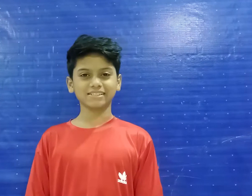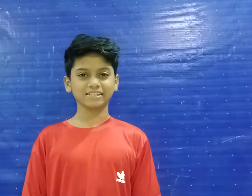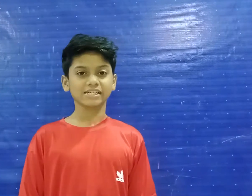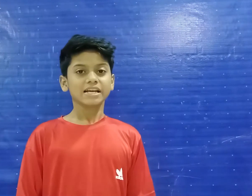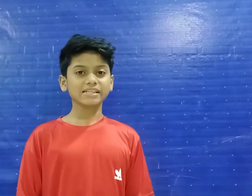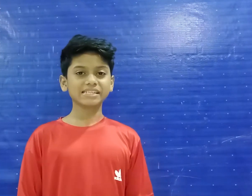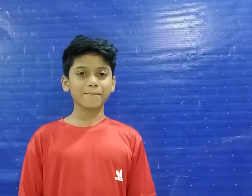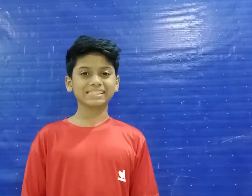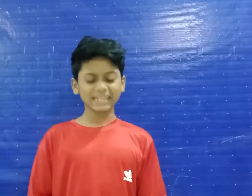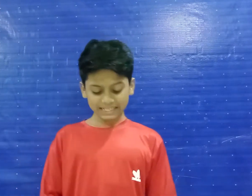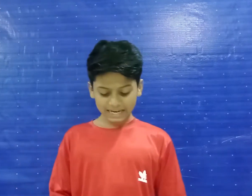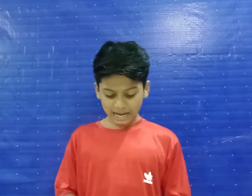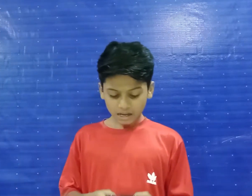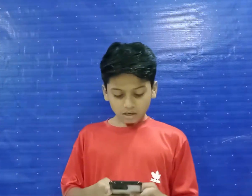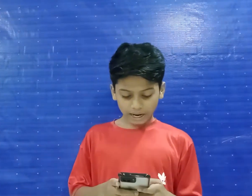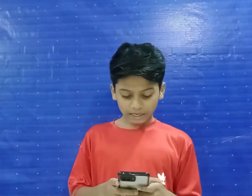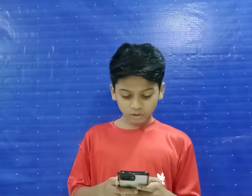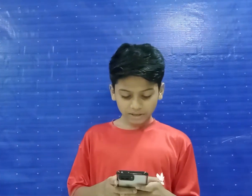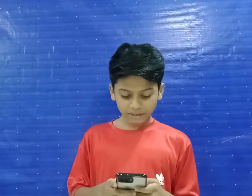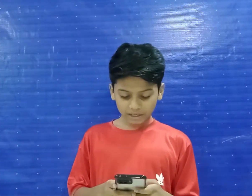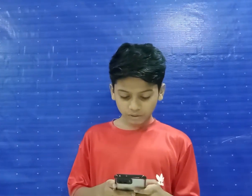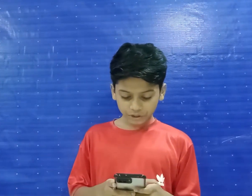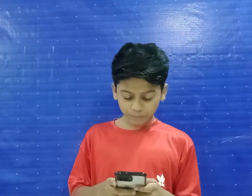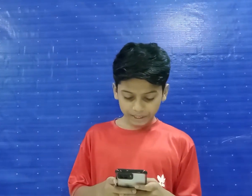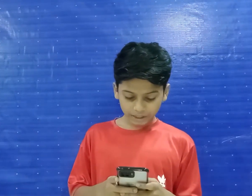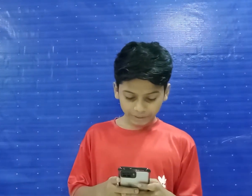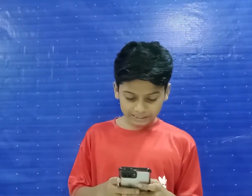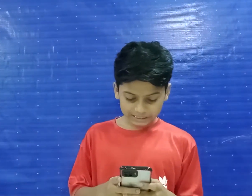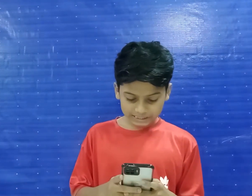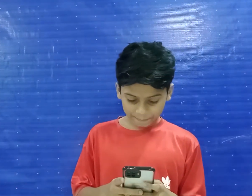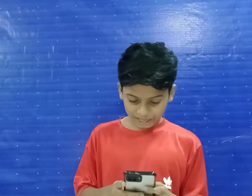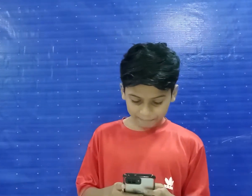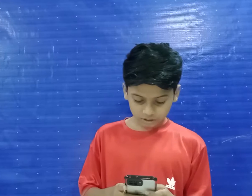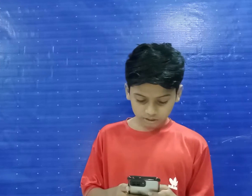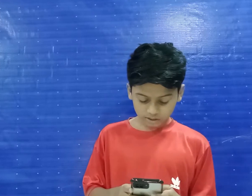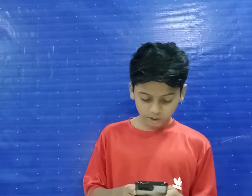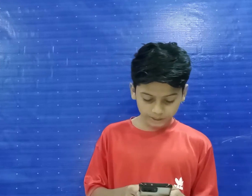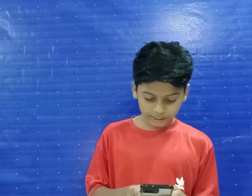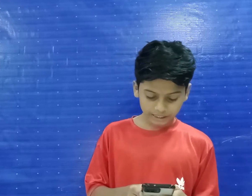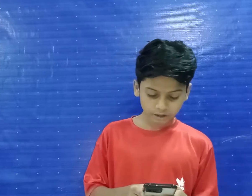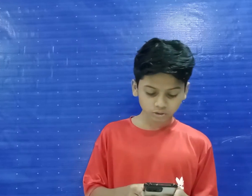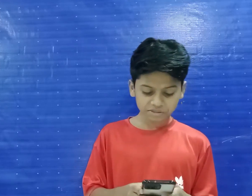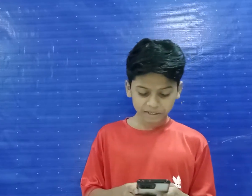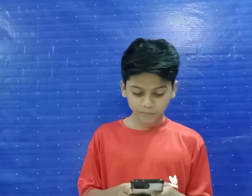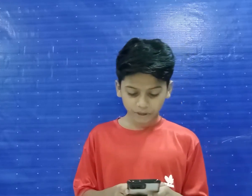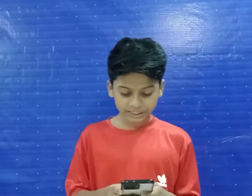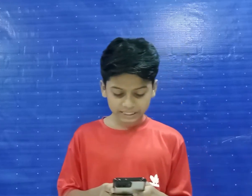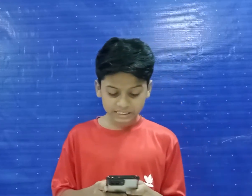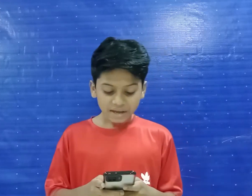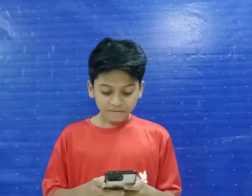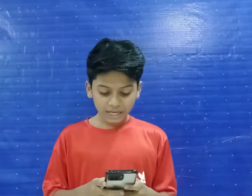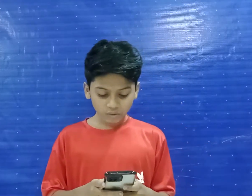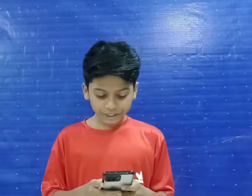joy